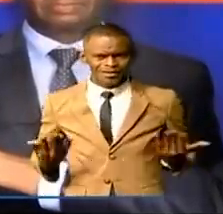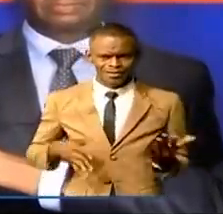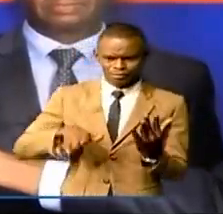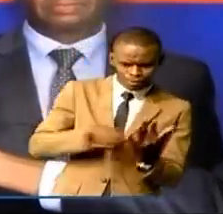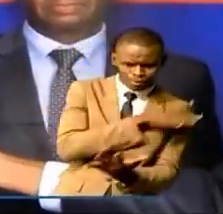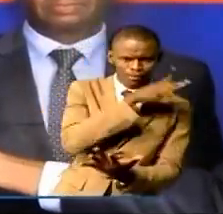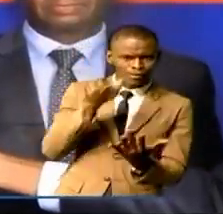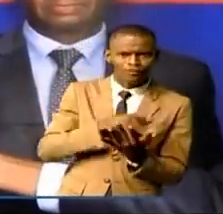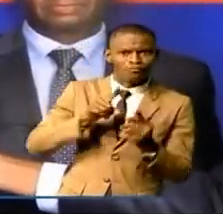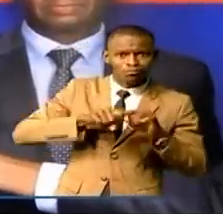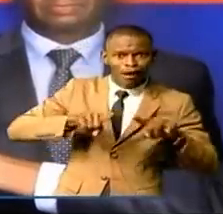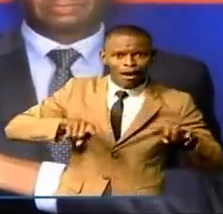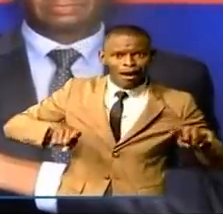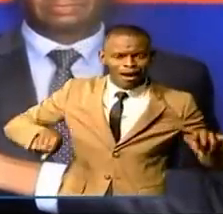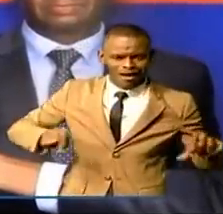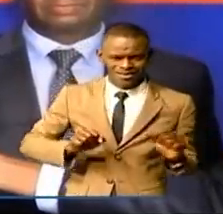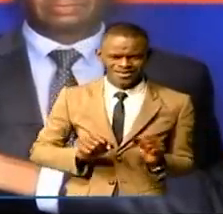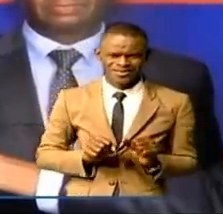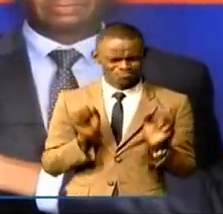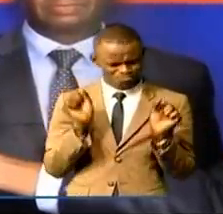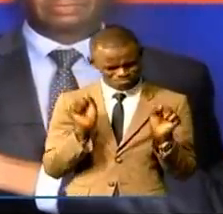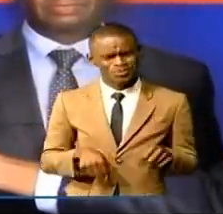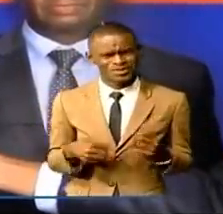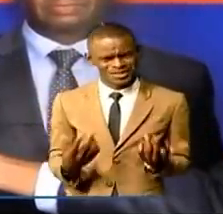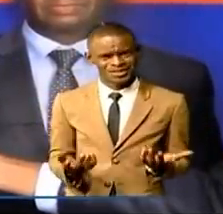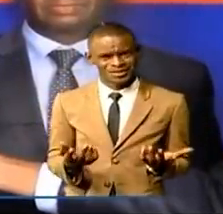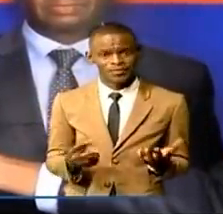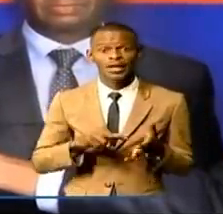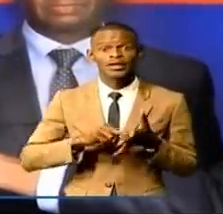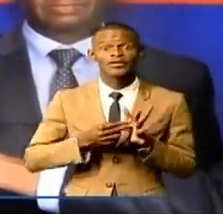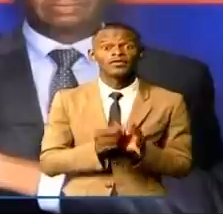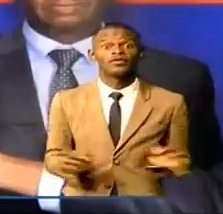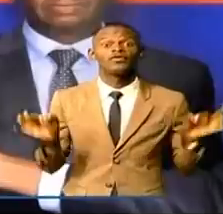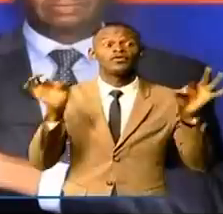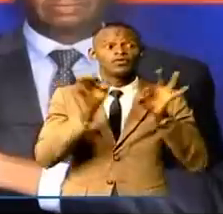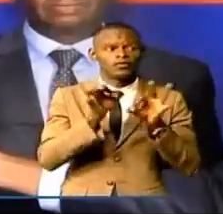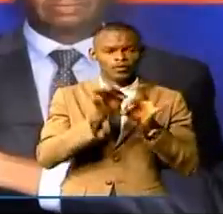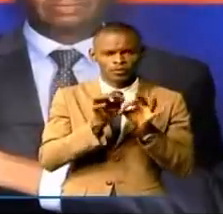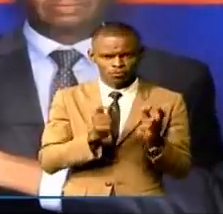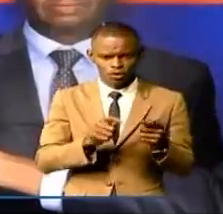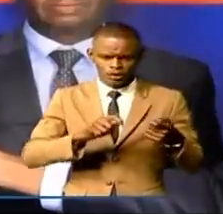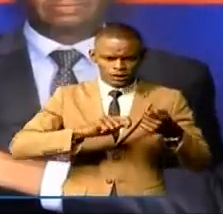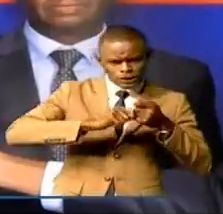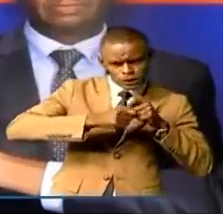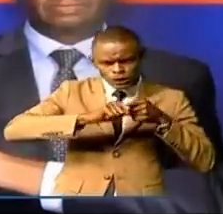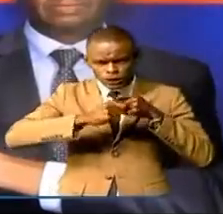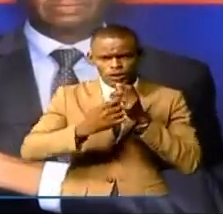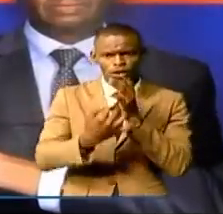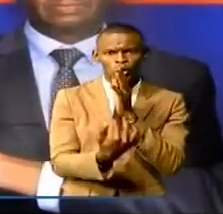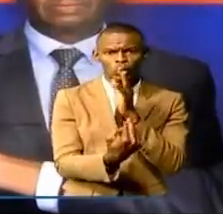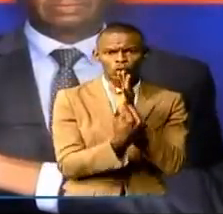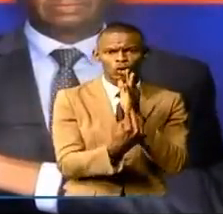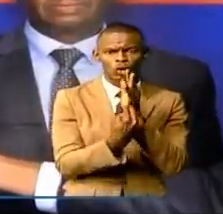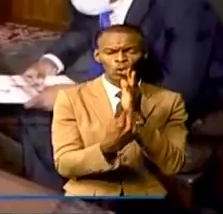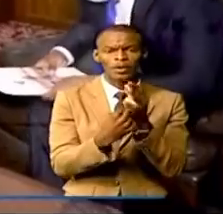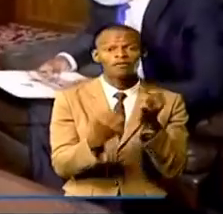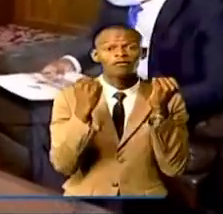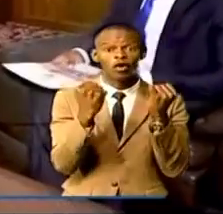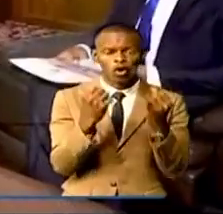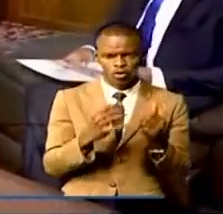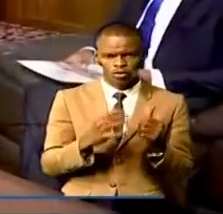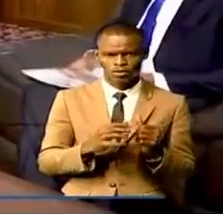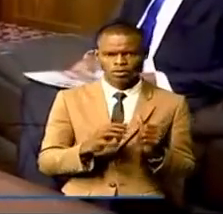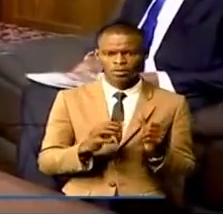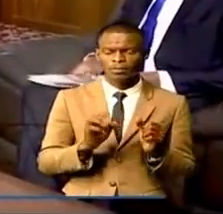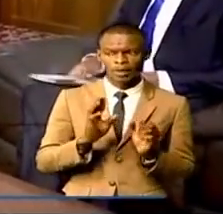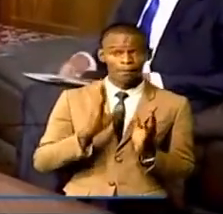Et là où les infrastructures se retrouvent, ça démontrera justement le niveau d'accessibilité du numérique. Les